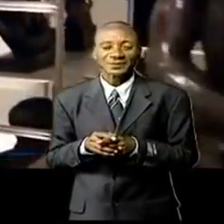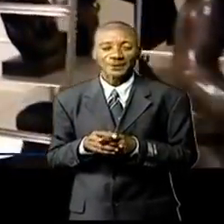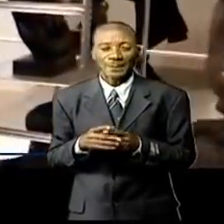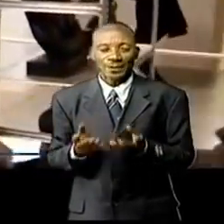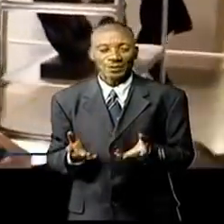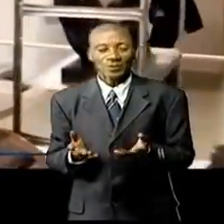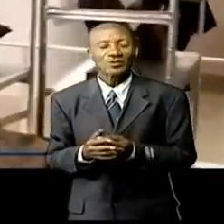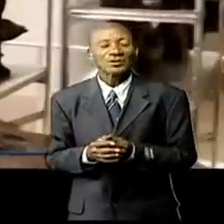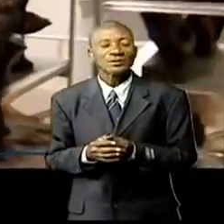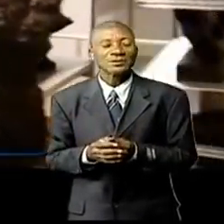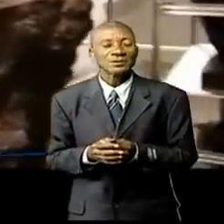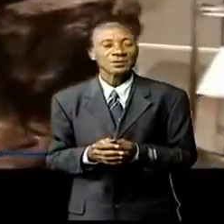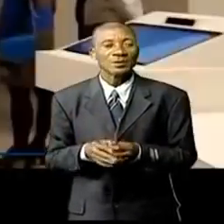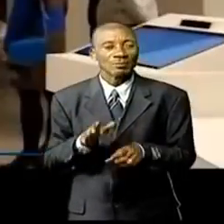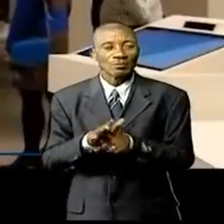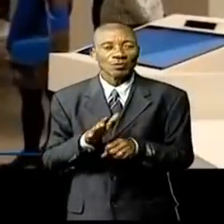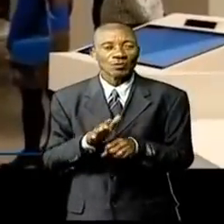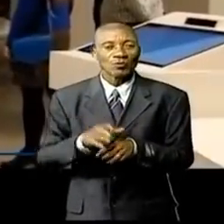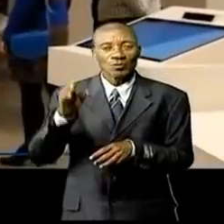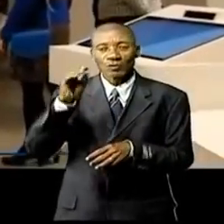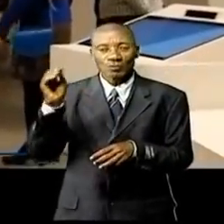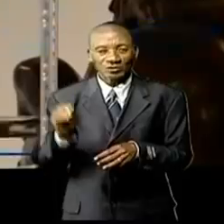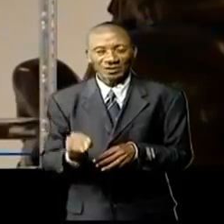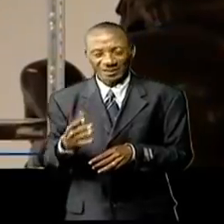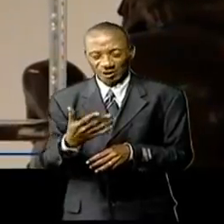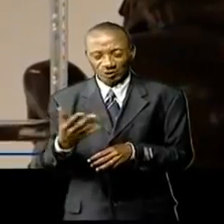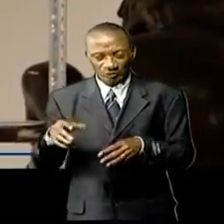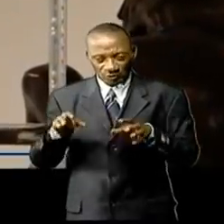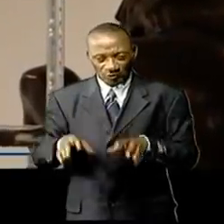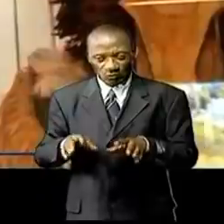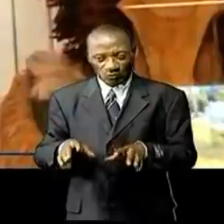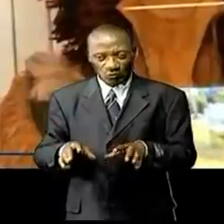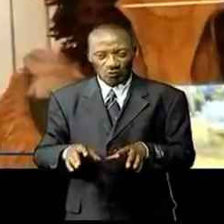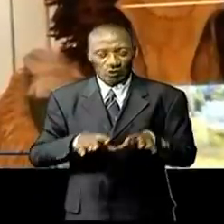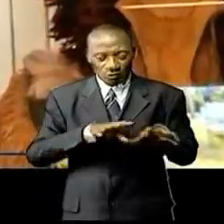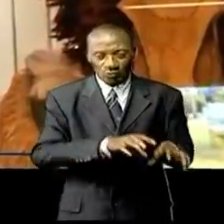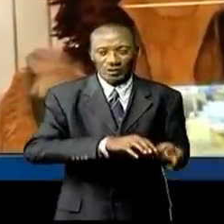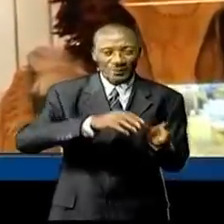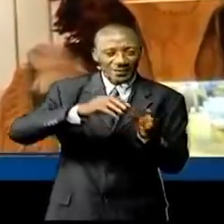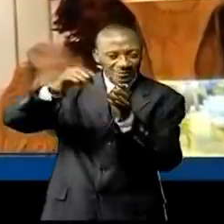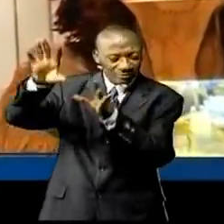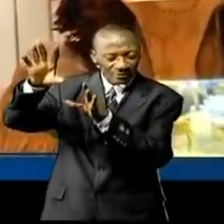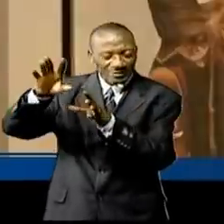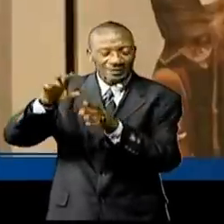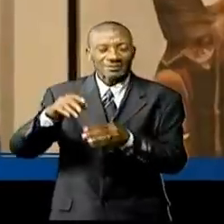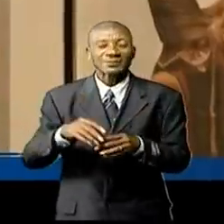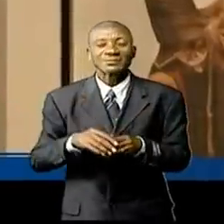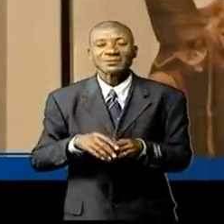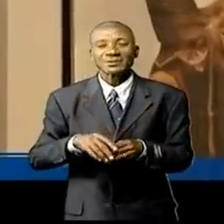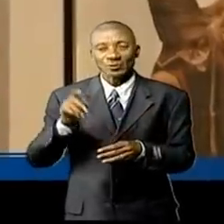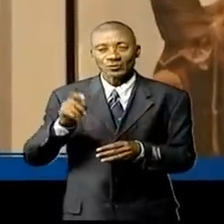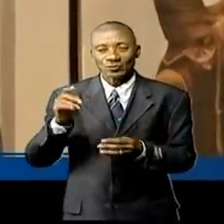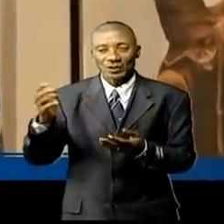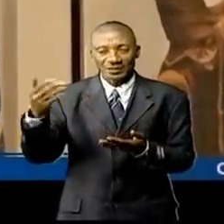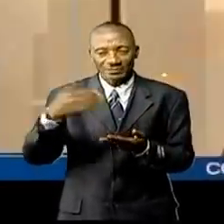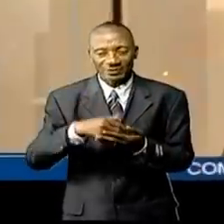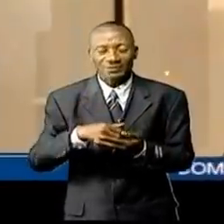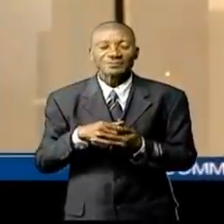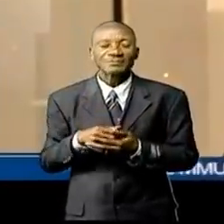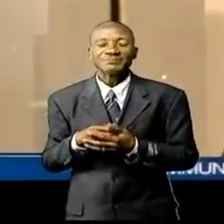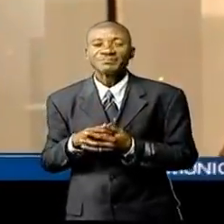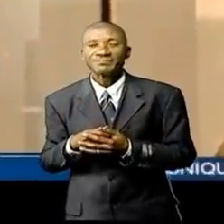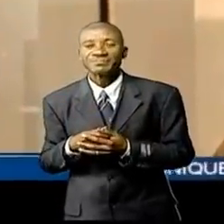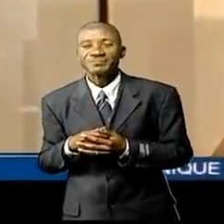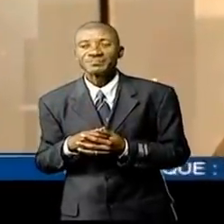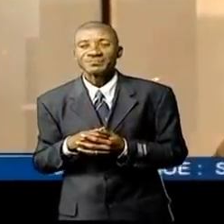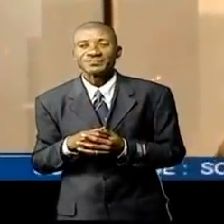collectionnées à Tervuren sont venues du Congo-Kinshasa entre 1885 et 1960. Il reste encore quelques